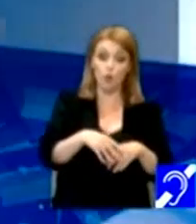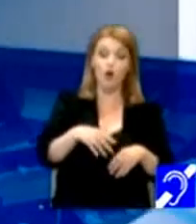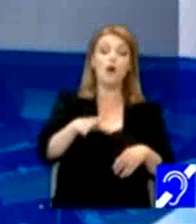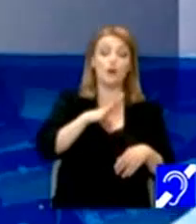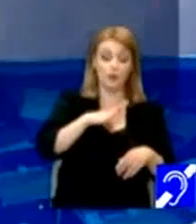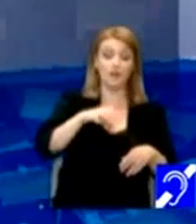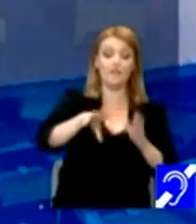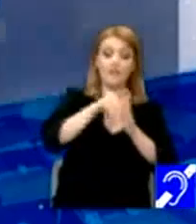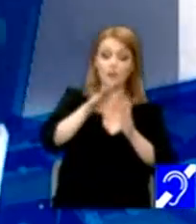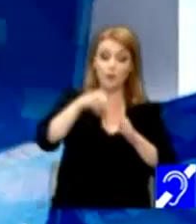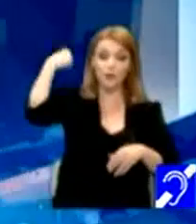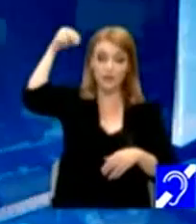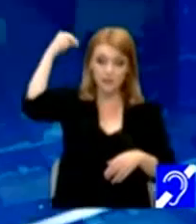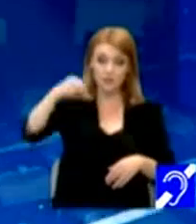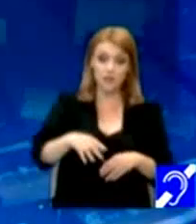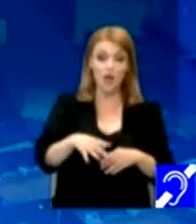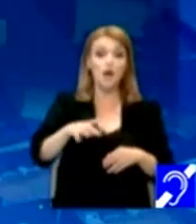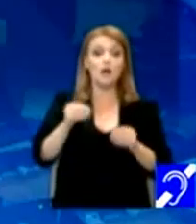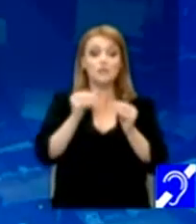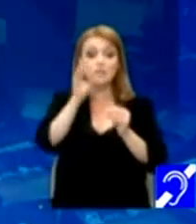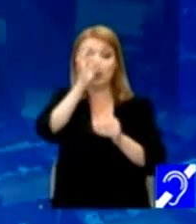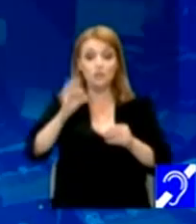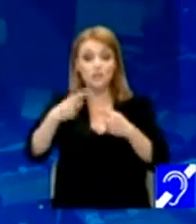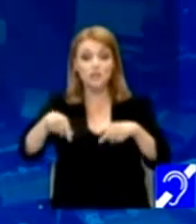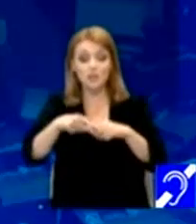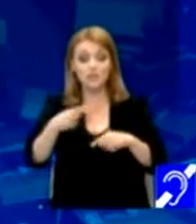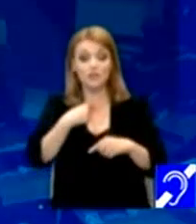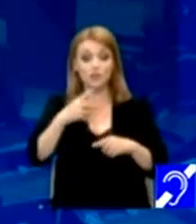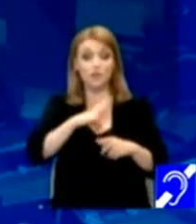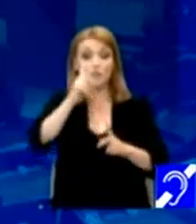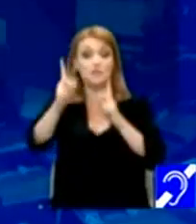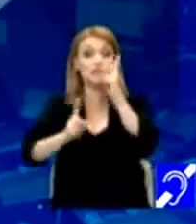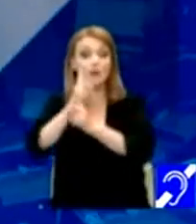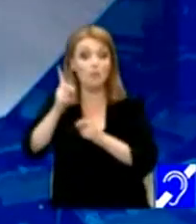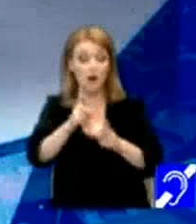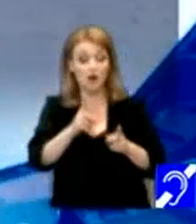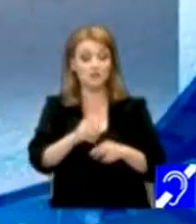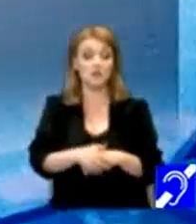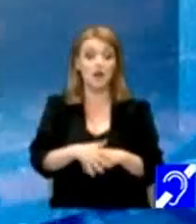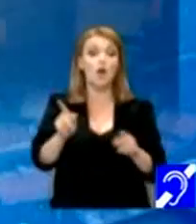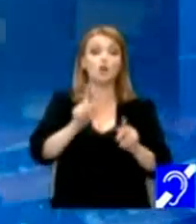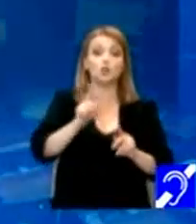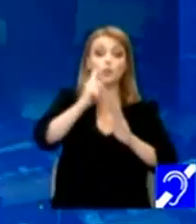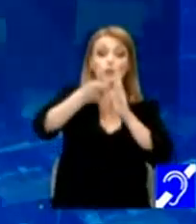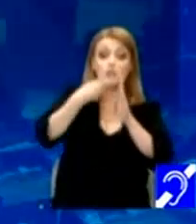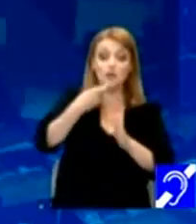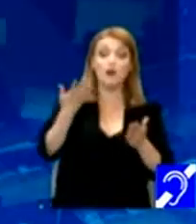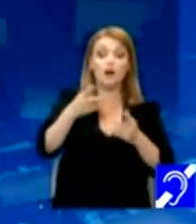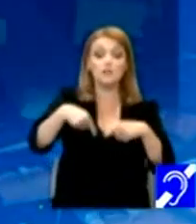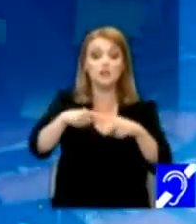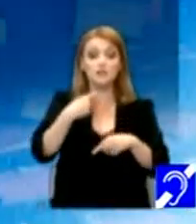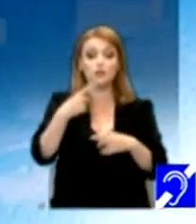2020, amplasarea circa 10% din secții de votare s-a modificat. Pentru a vedea la care secție trebuie să